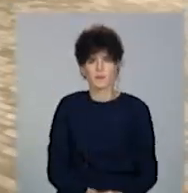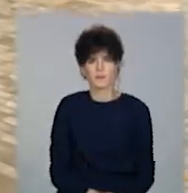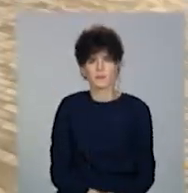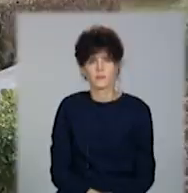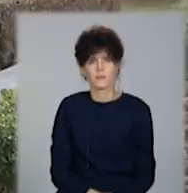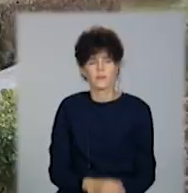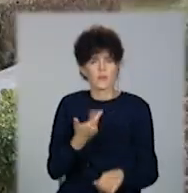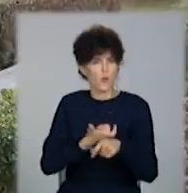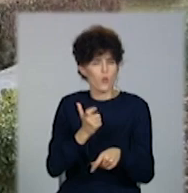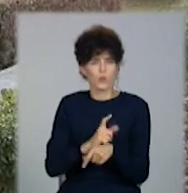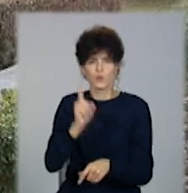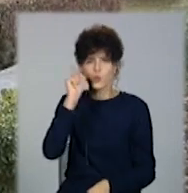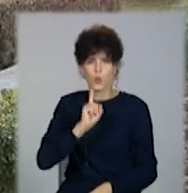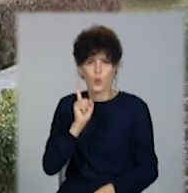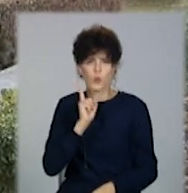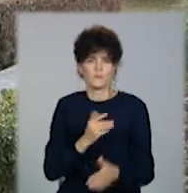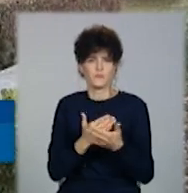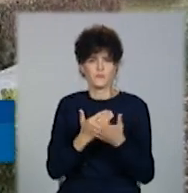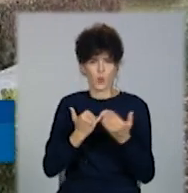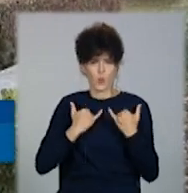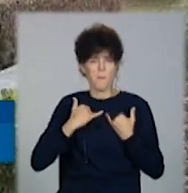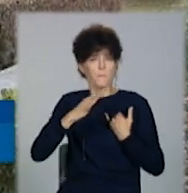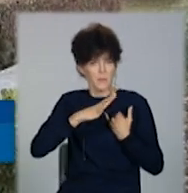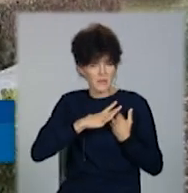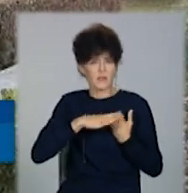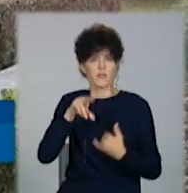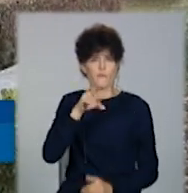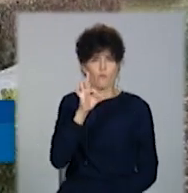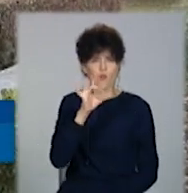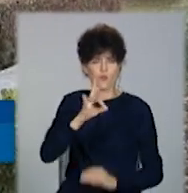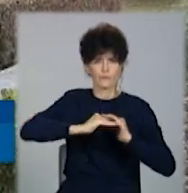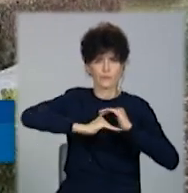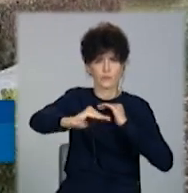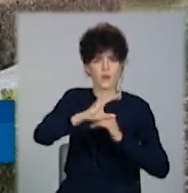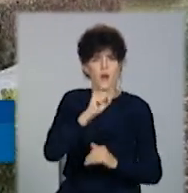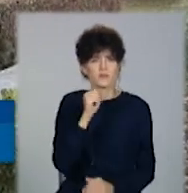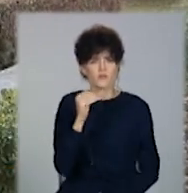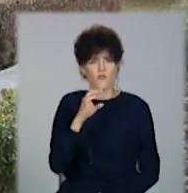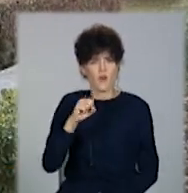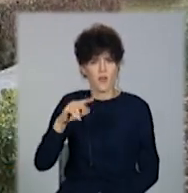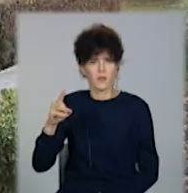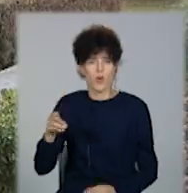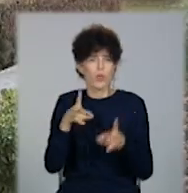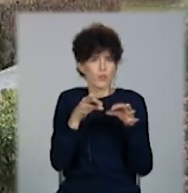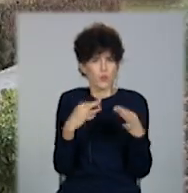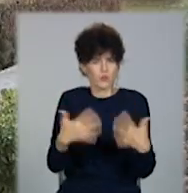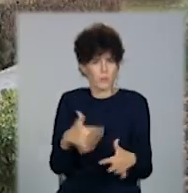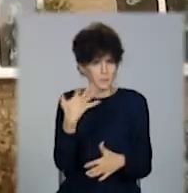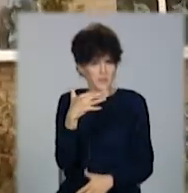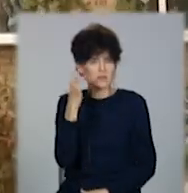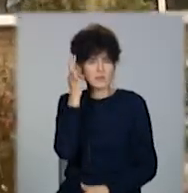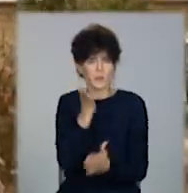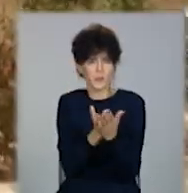Це дуже зручно, тому що, по-перше, в нас подвір'я було асфальтовано, але вже воно, знаєте, 50 років в школі, ну і майже 50 років у